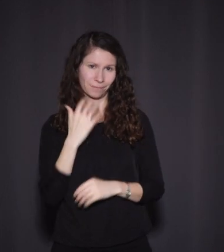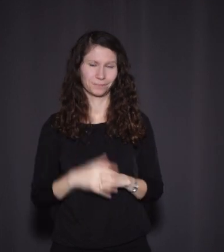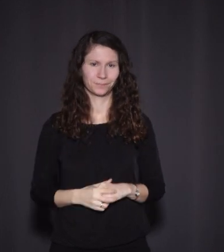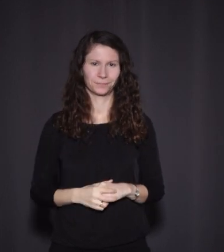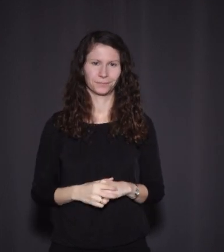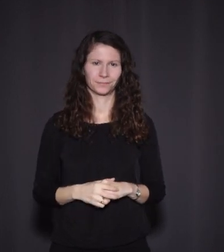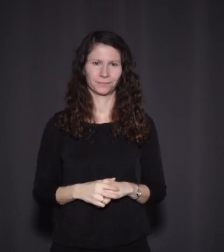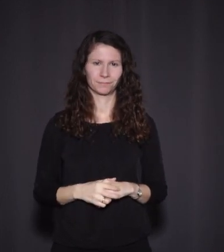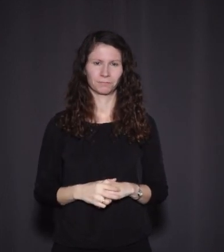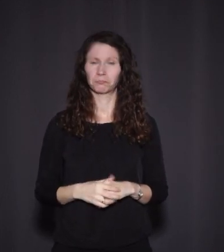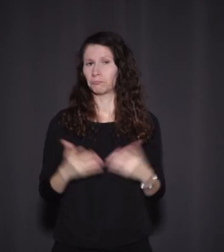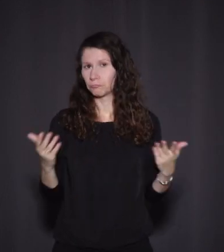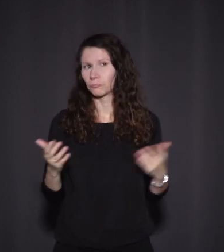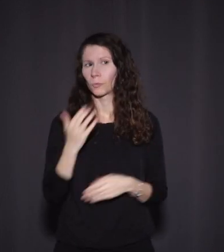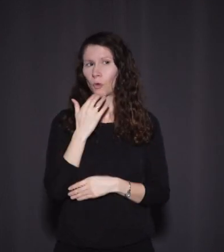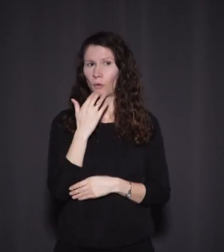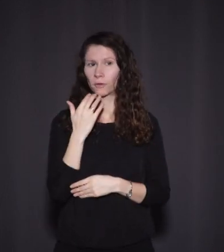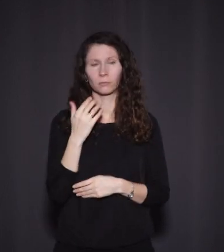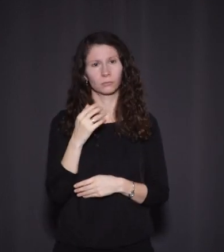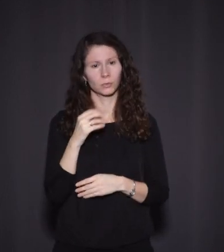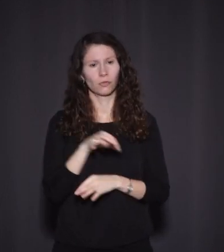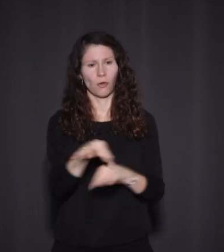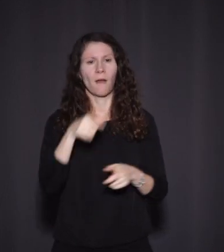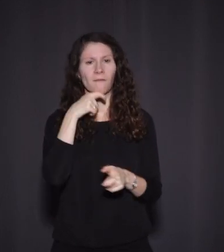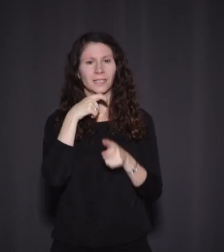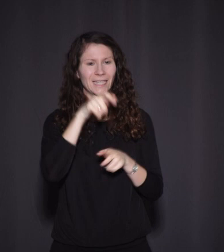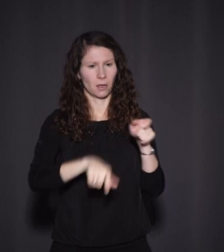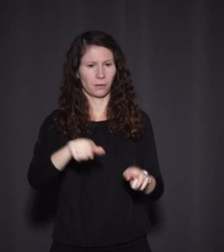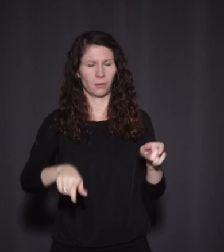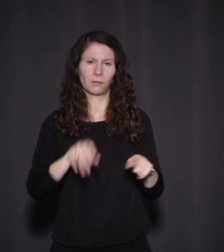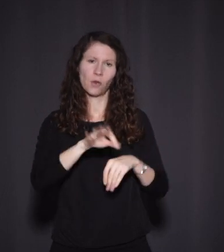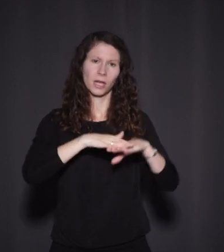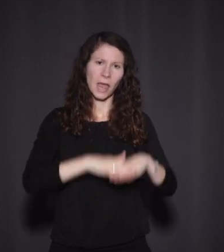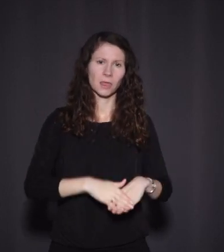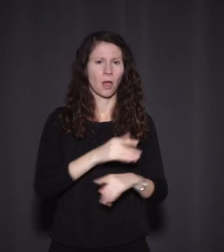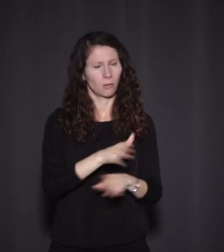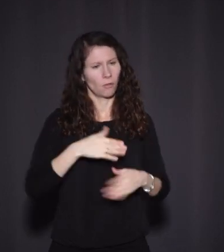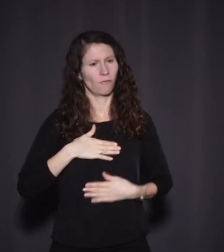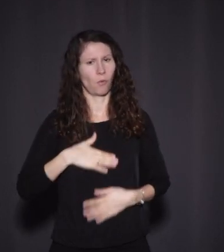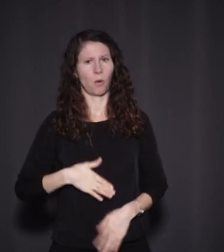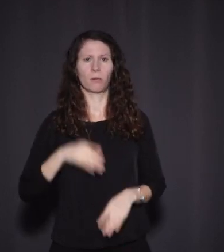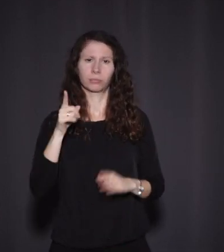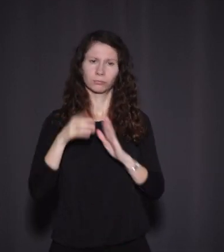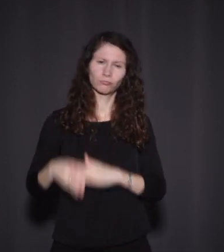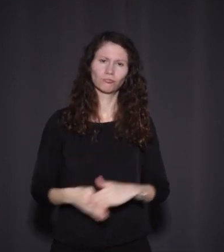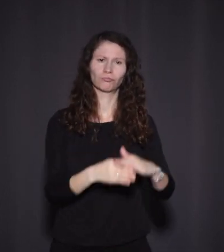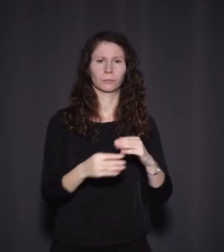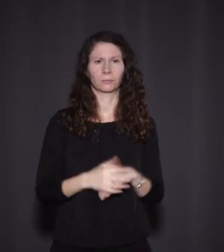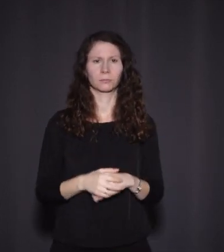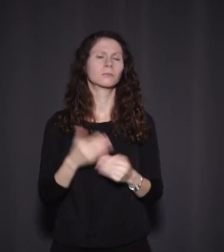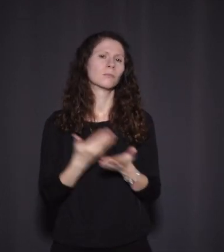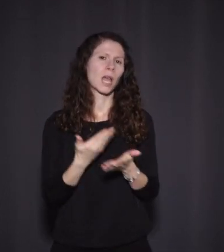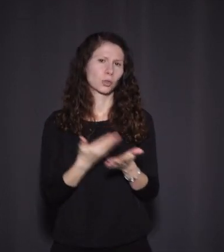auf diese Weise dann zum Wohle der Versicherten und Rentner einen Beitrag in unserer Gesellschaft leisten. Ich denke da zum Beispiel